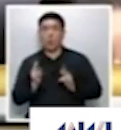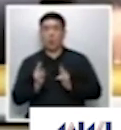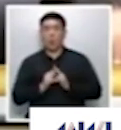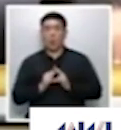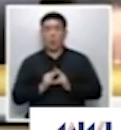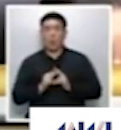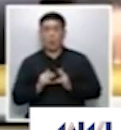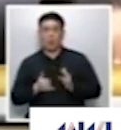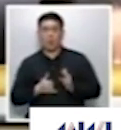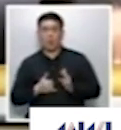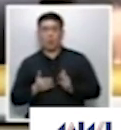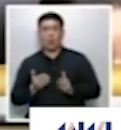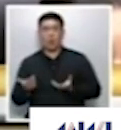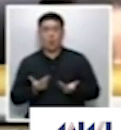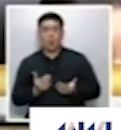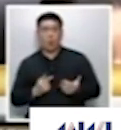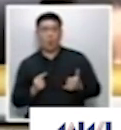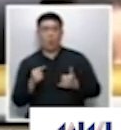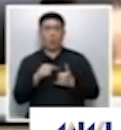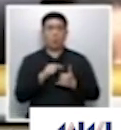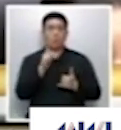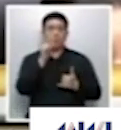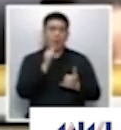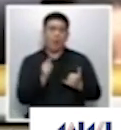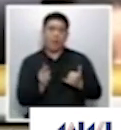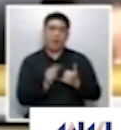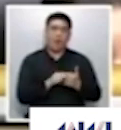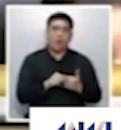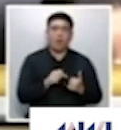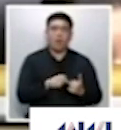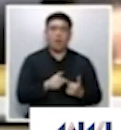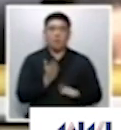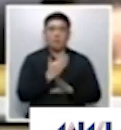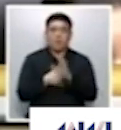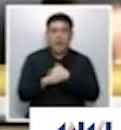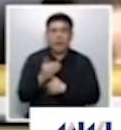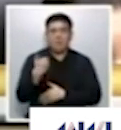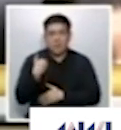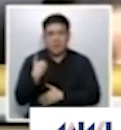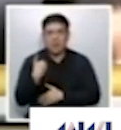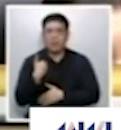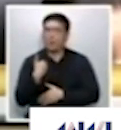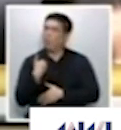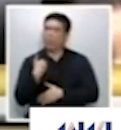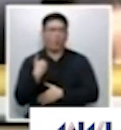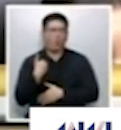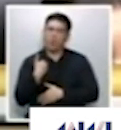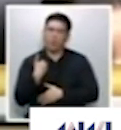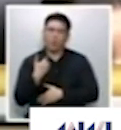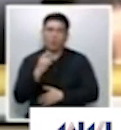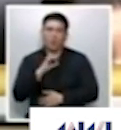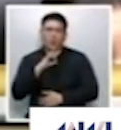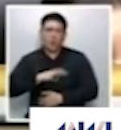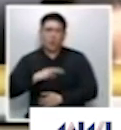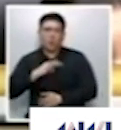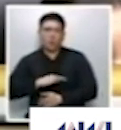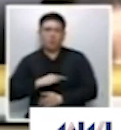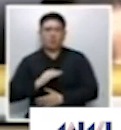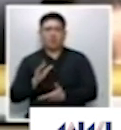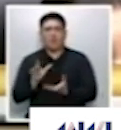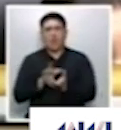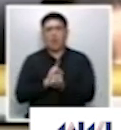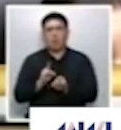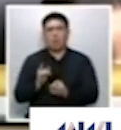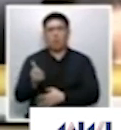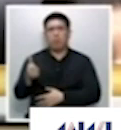แม่ที่อายุมากพิการเหล่านี้ก็ยิ่งรู้สึกว่าสังคมเรา